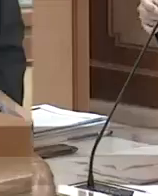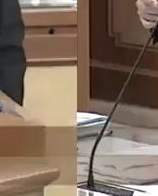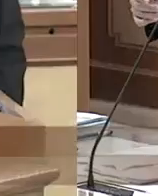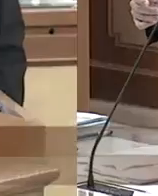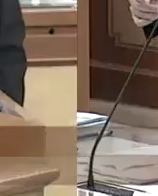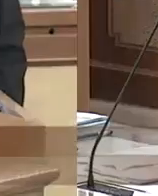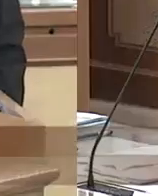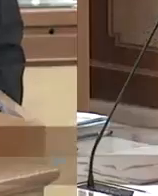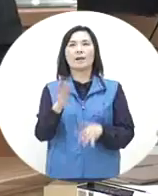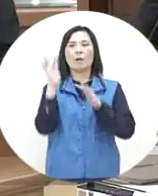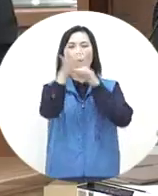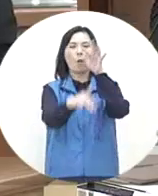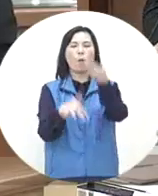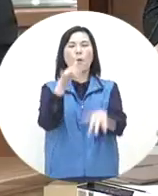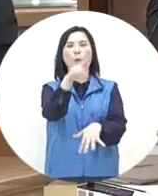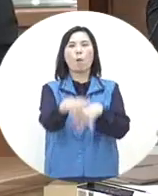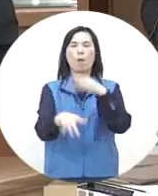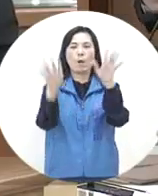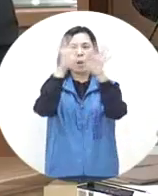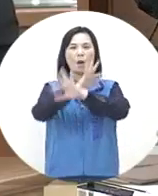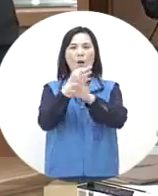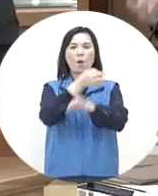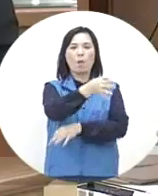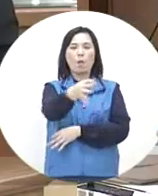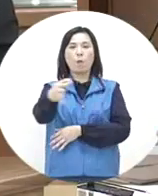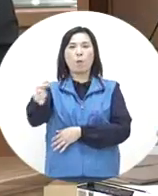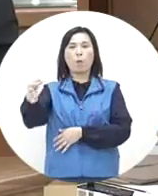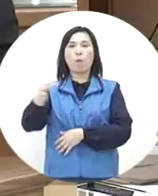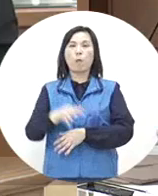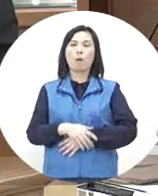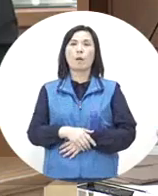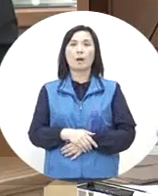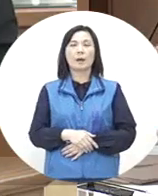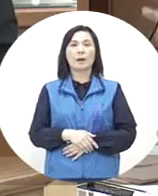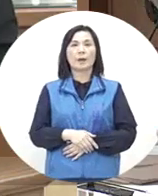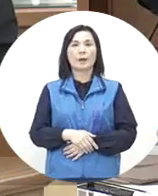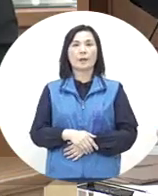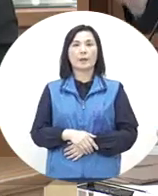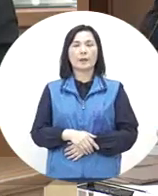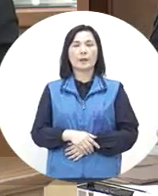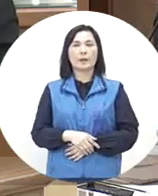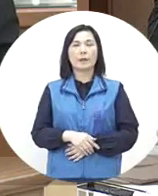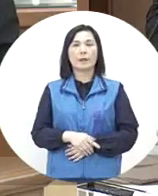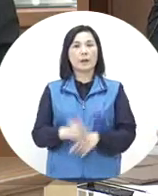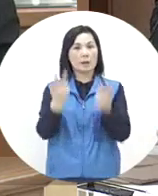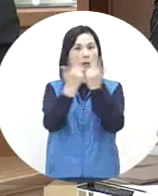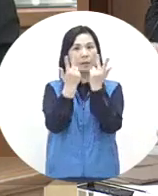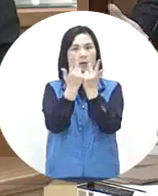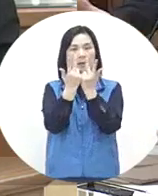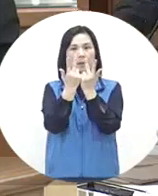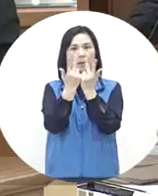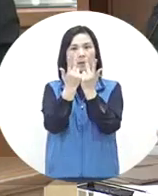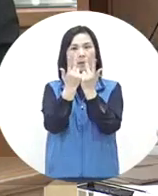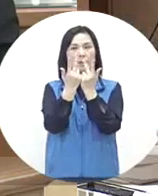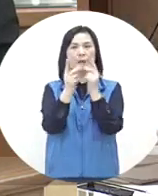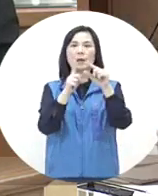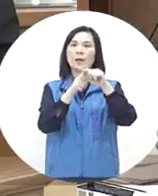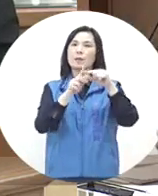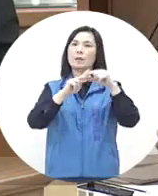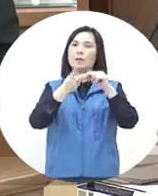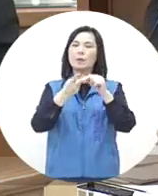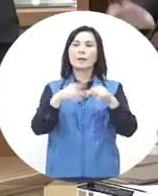而至啊，都去洗牙器啊，但是拜托市长的是讲，我们新北市哦，像综合的新南夜